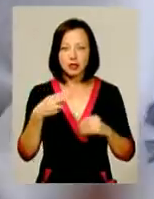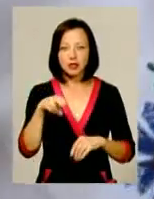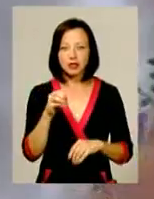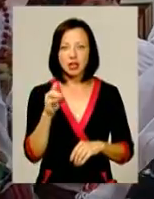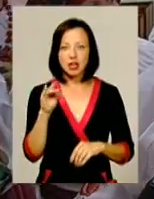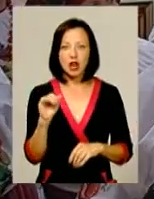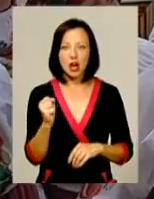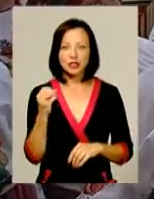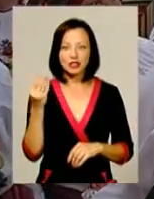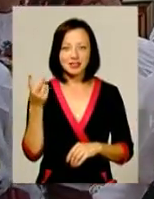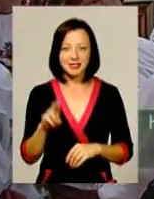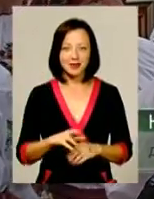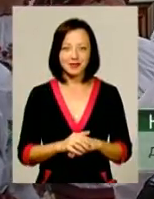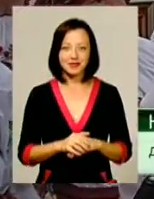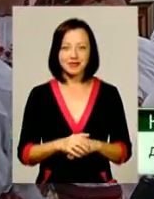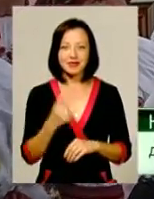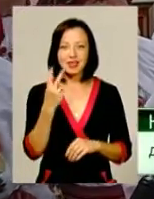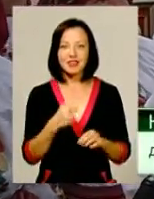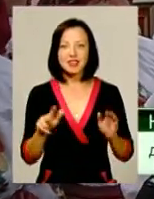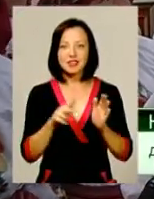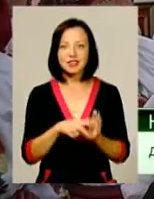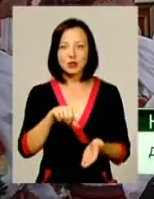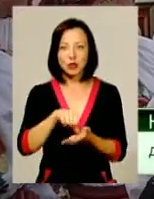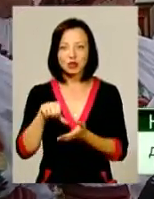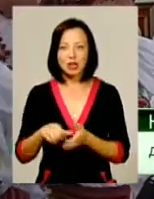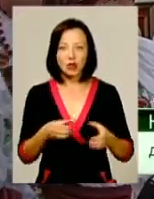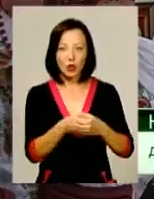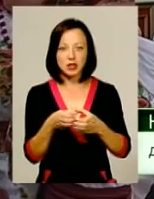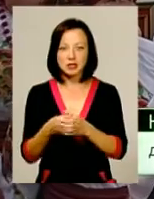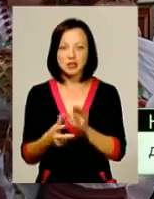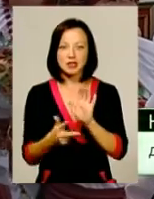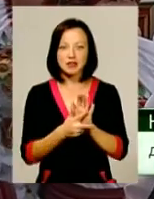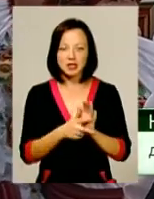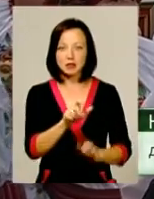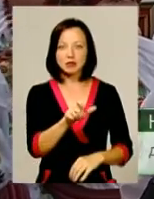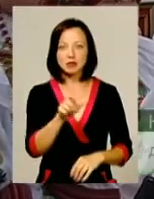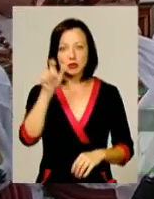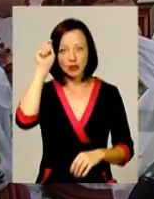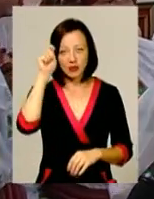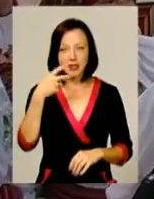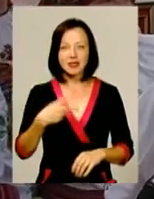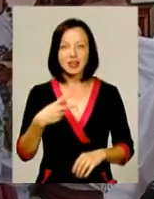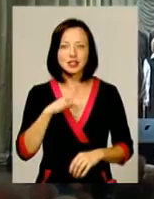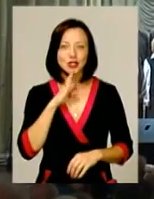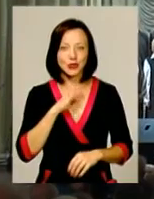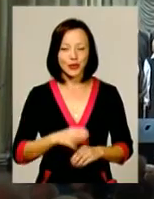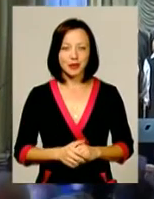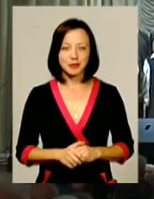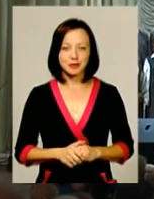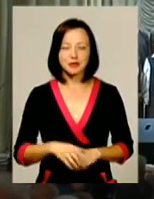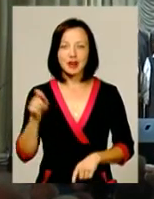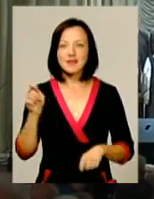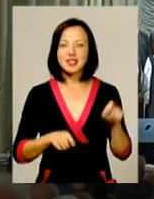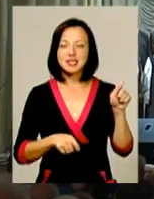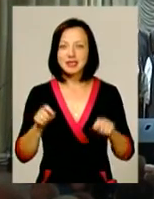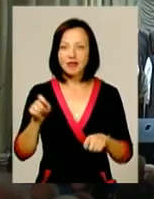даражні. Хорі 28 учасників колективу, 8 чоловіків і 20 жінок. Фестиваль